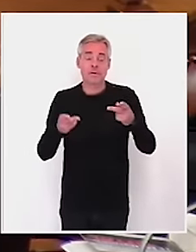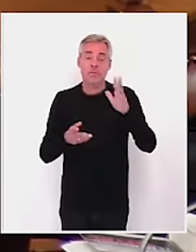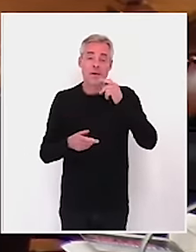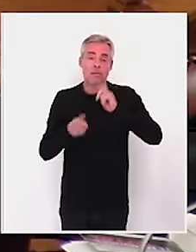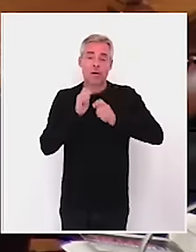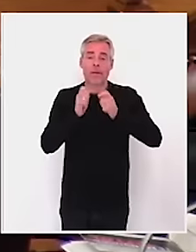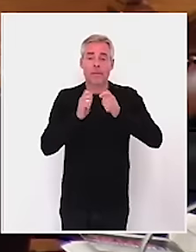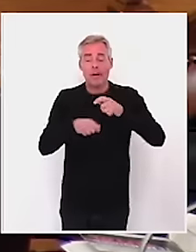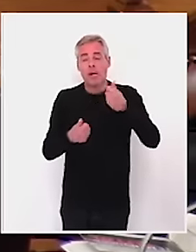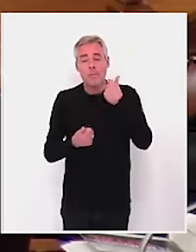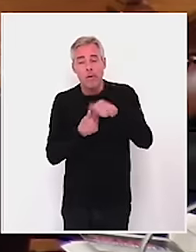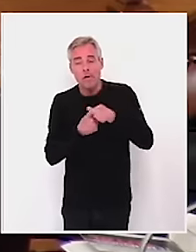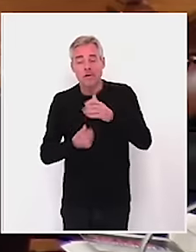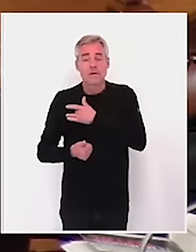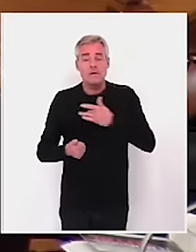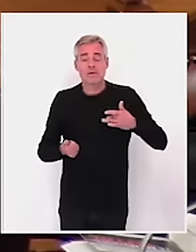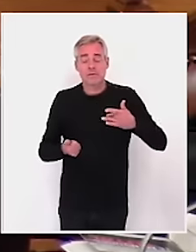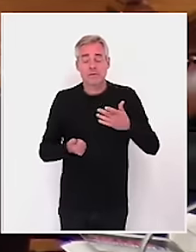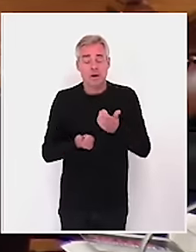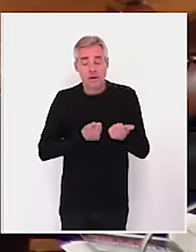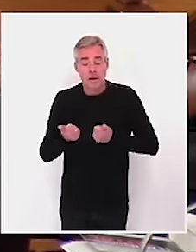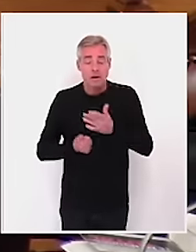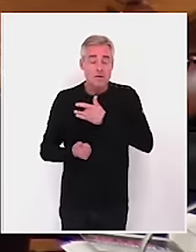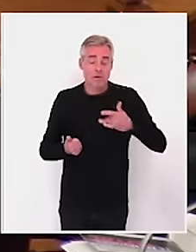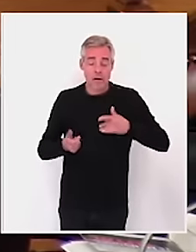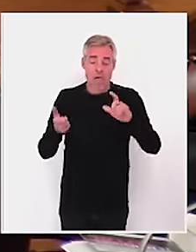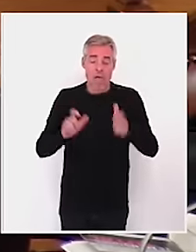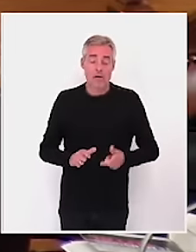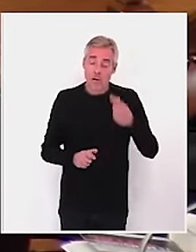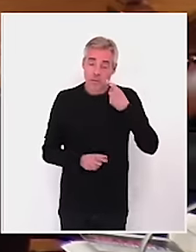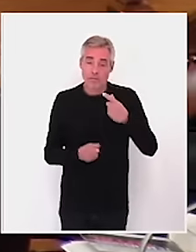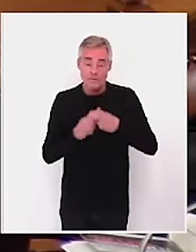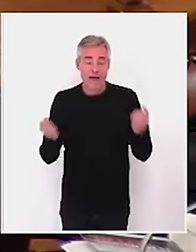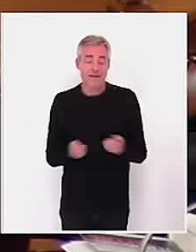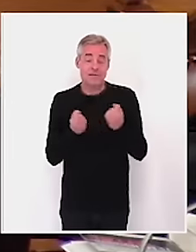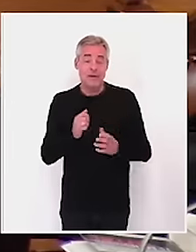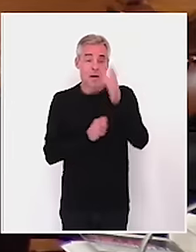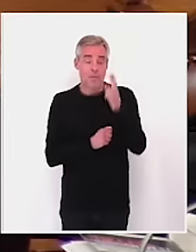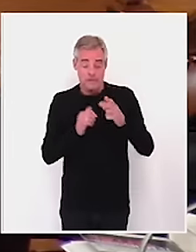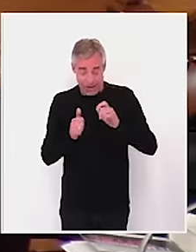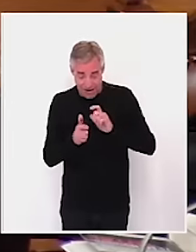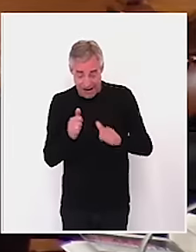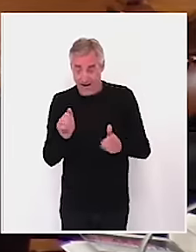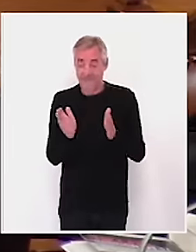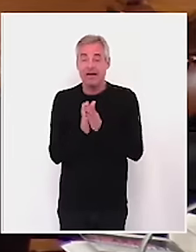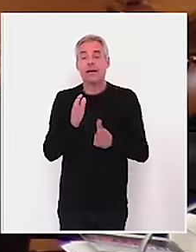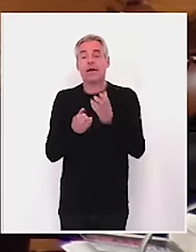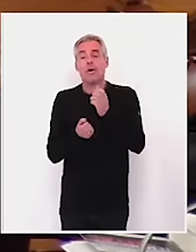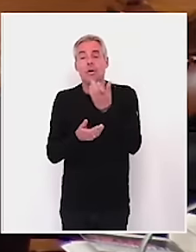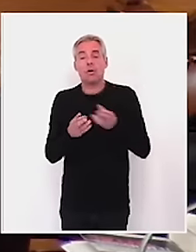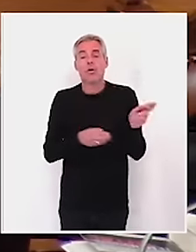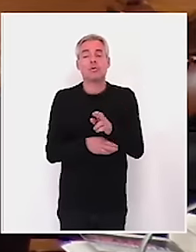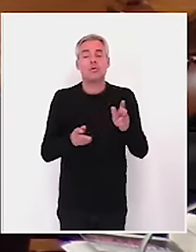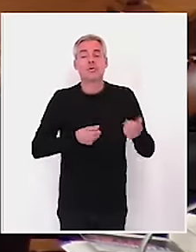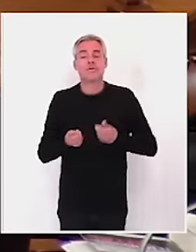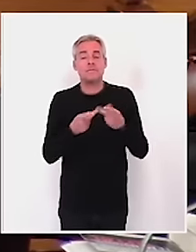encore une fois de la poste ou des services de santé qui se dégradent. Et donc plus ça, et nous on pense que l'activité elle pourrait démarrer à partir justement de la réimplantation de services publics, notamment